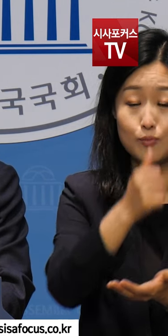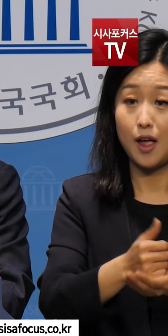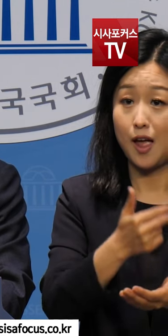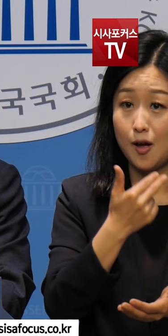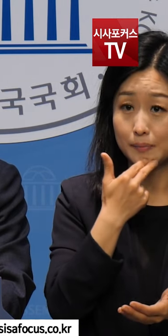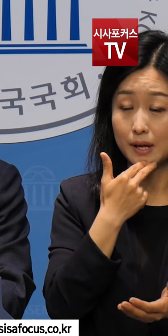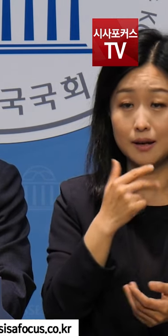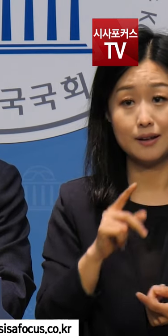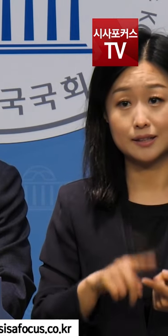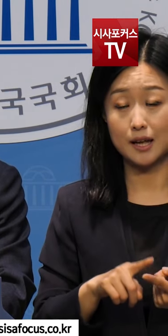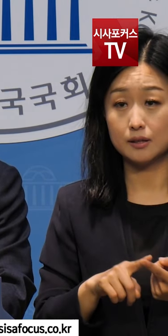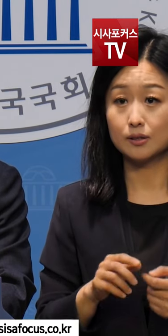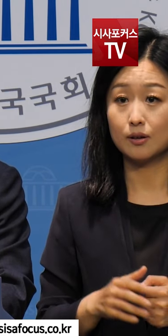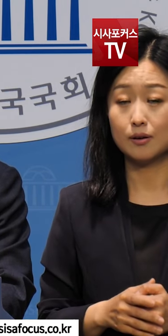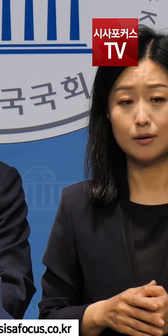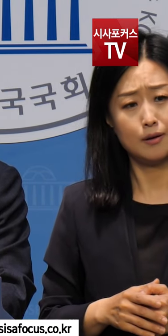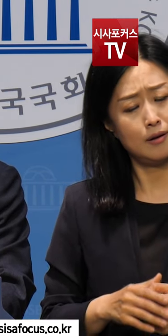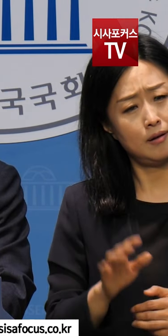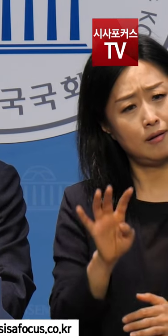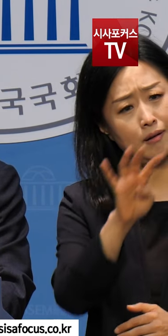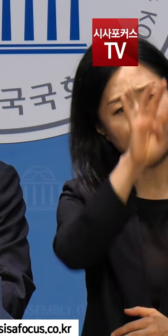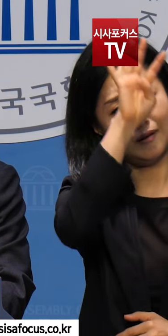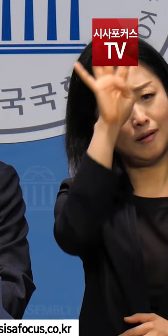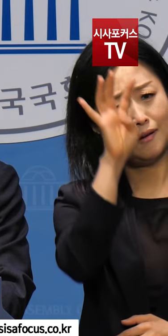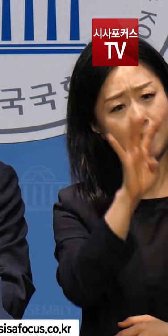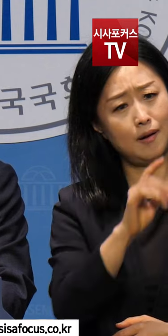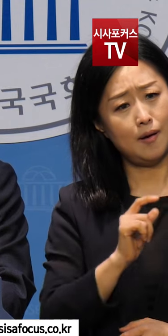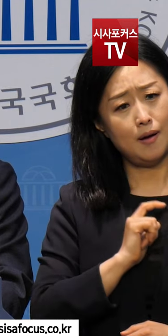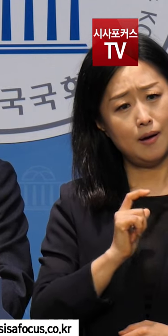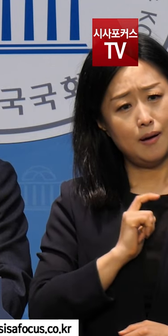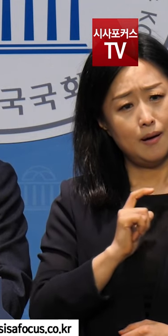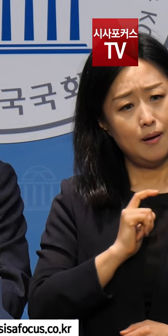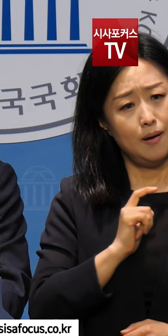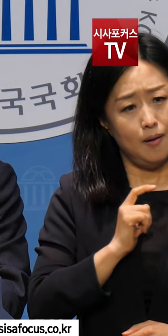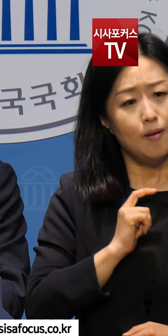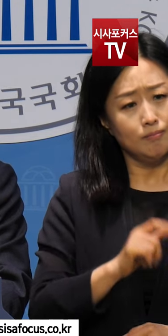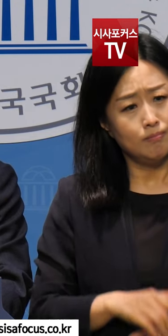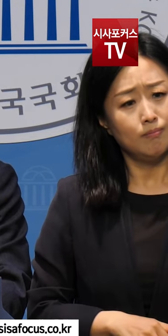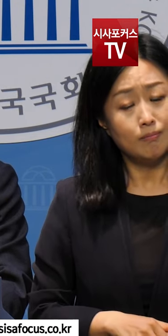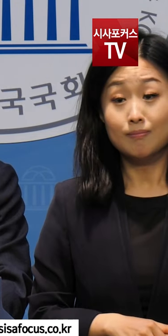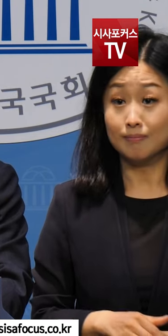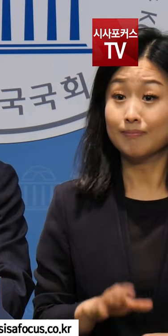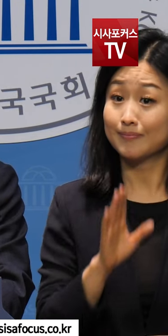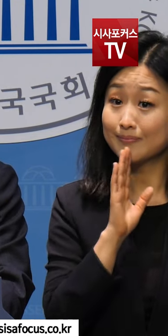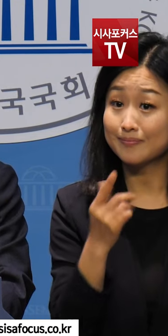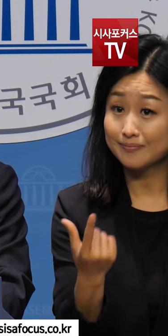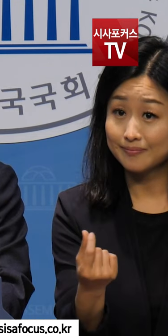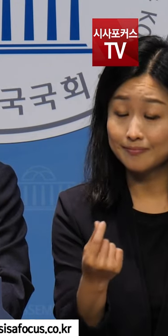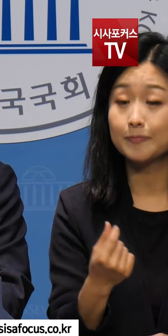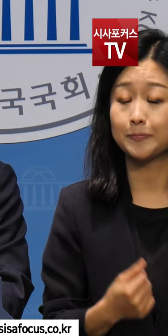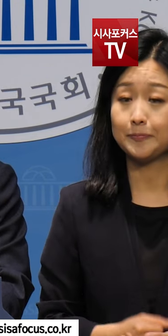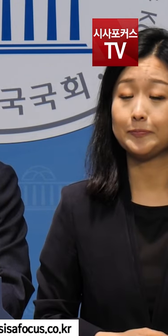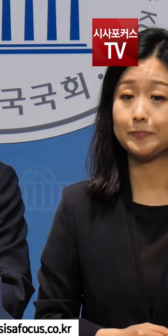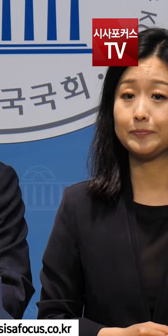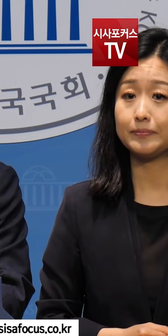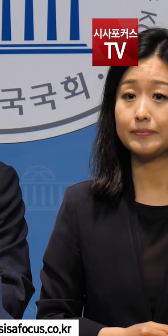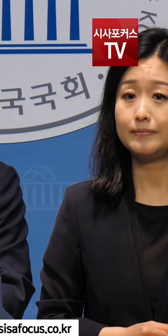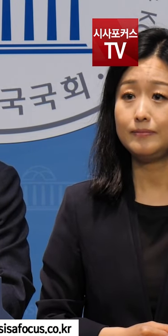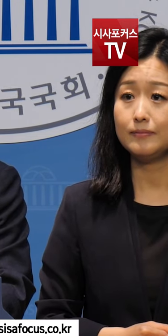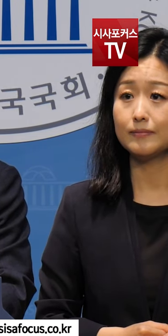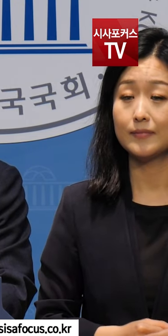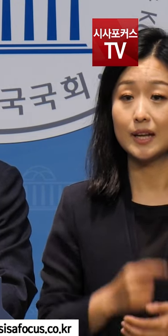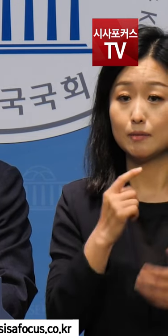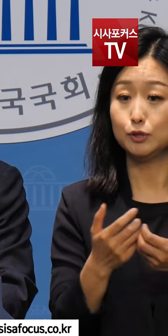공정과 과정에 의문을 표하는 것은 지극히 당연한 일입니다.